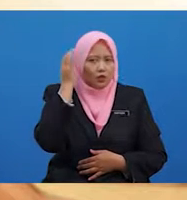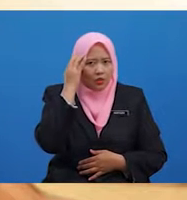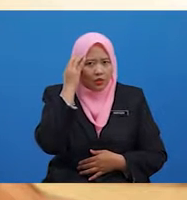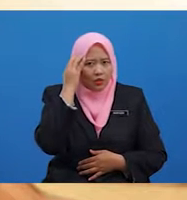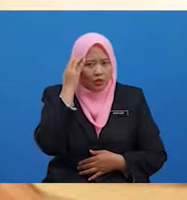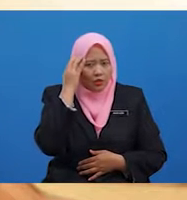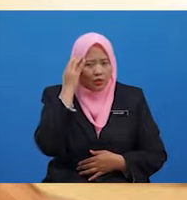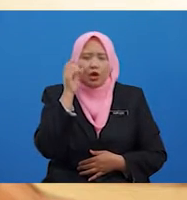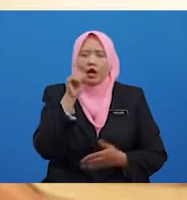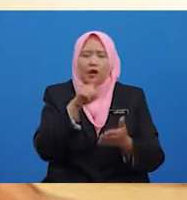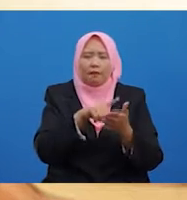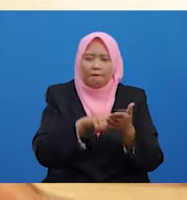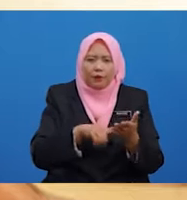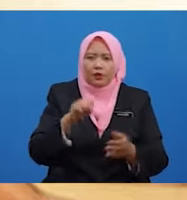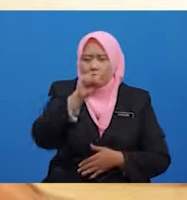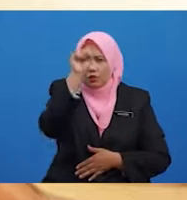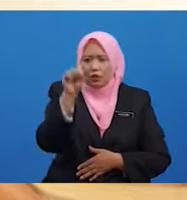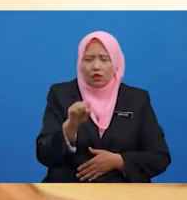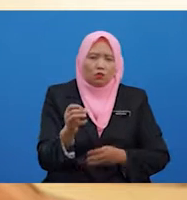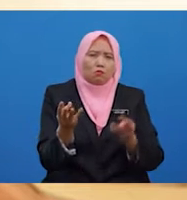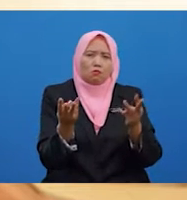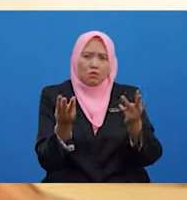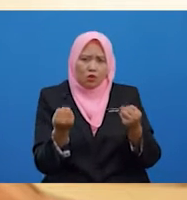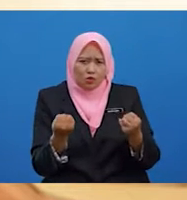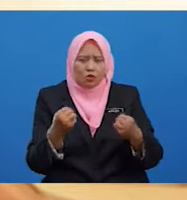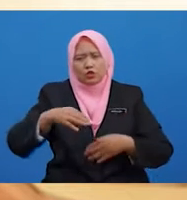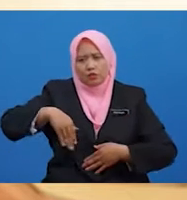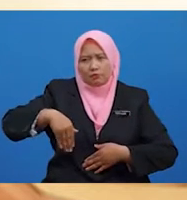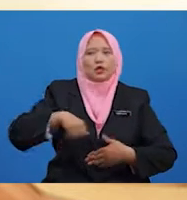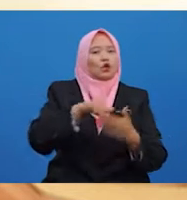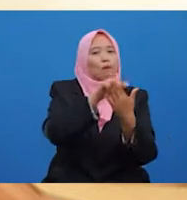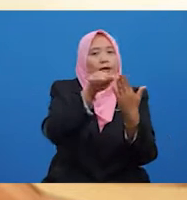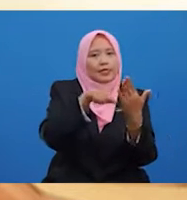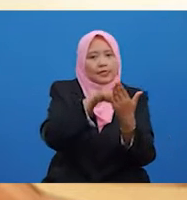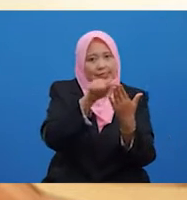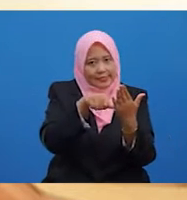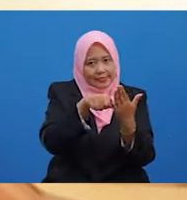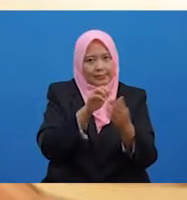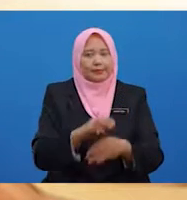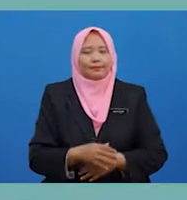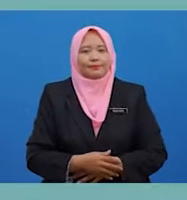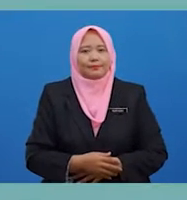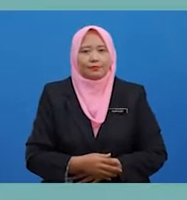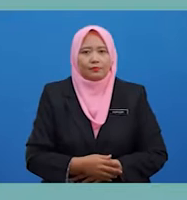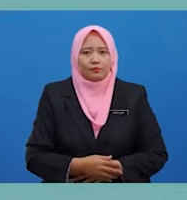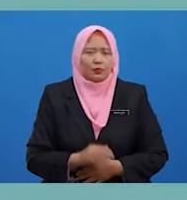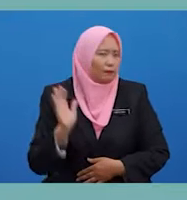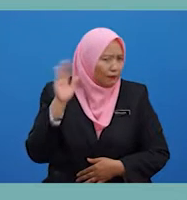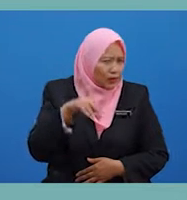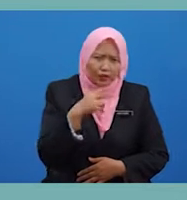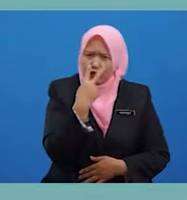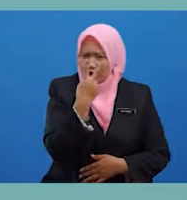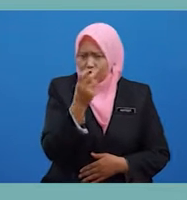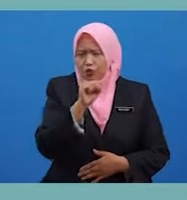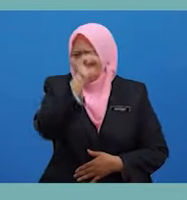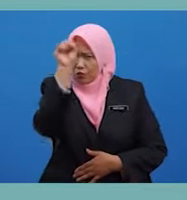kehendak soalan terlebih dahulu sebelum membuat analisis perbandingan data. Mari kita lihat soalan